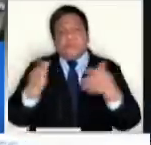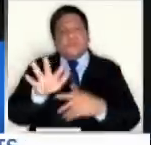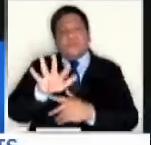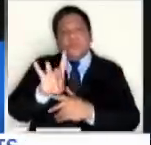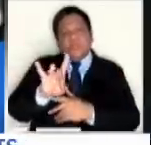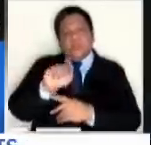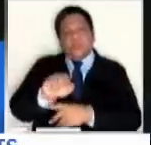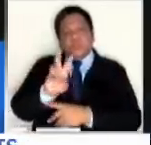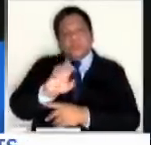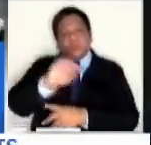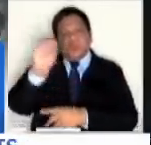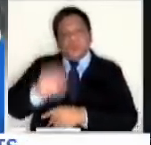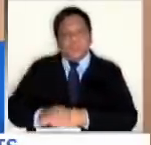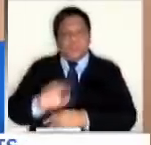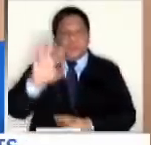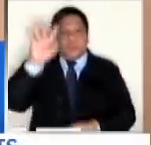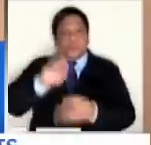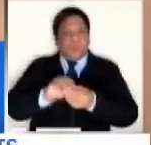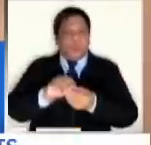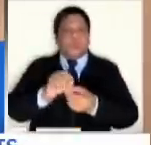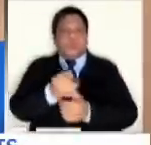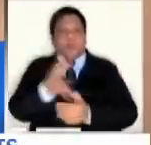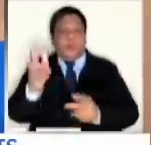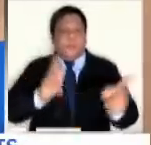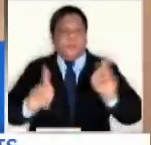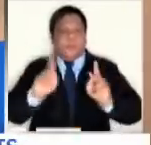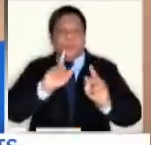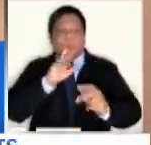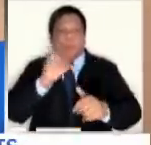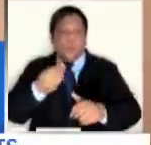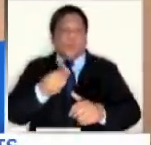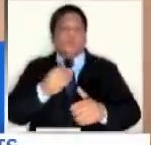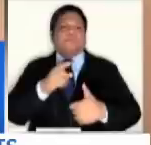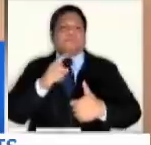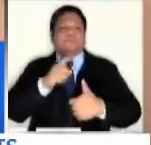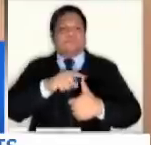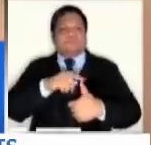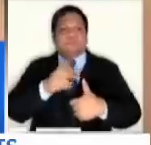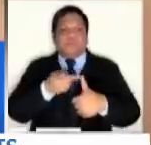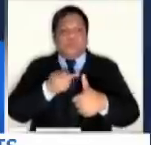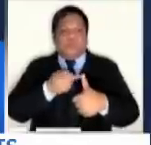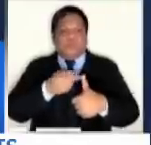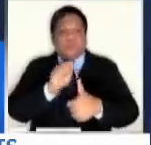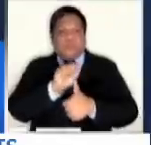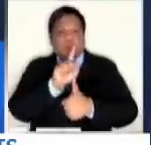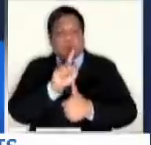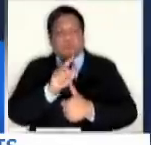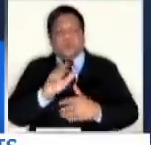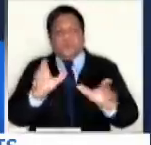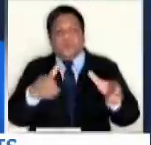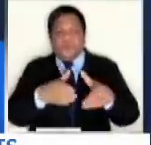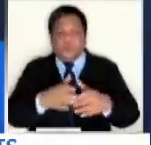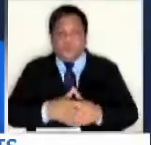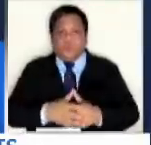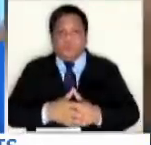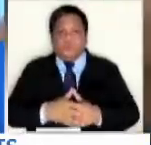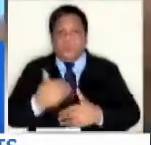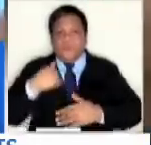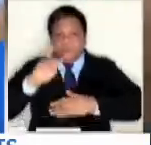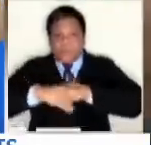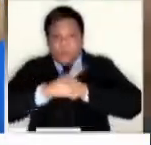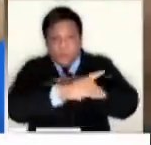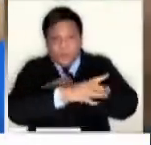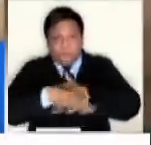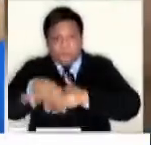ng total population ng priority A1 group. Kung ang ilang lugar umano gaya ng Dagupan City, nakapagsimula na sa